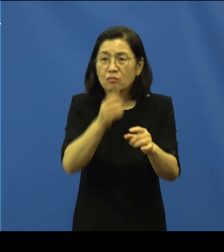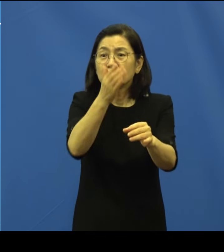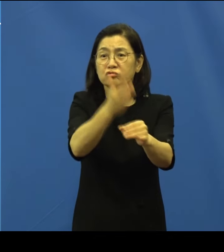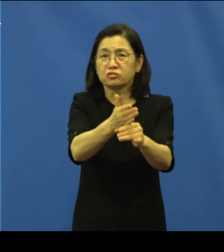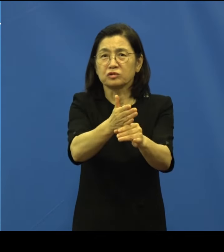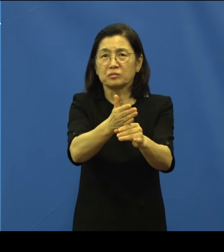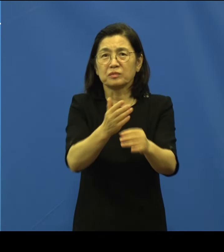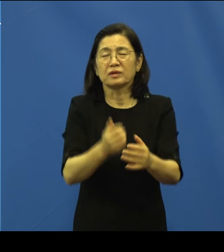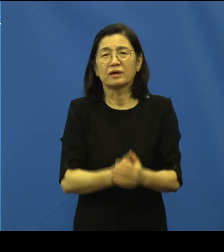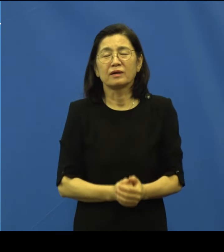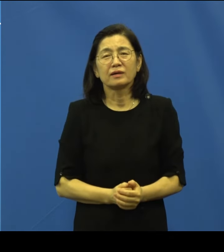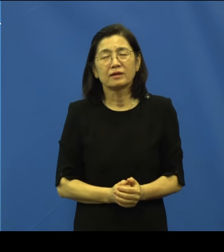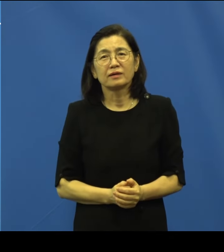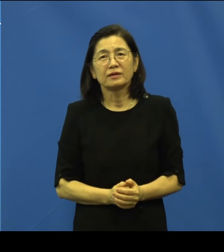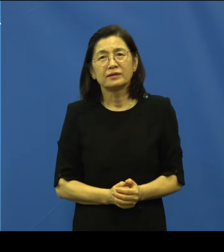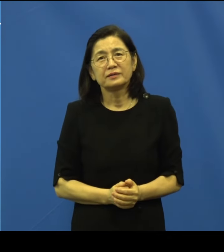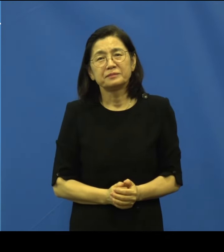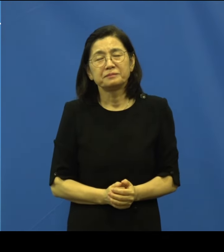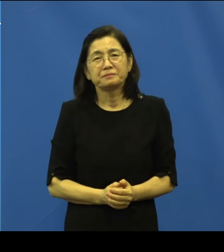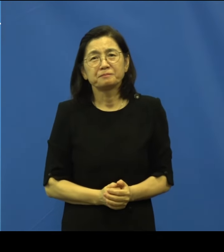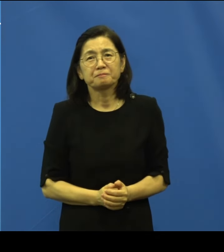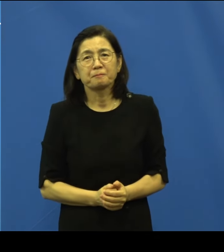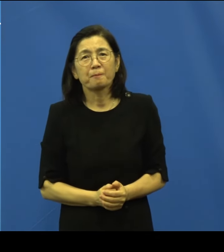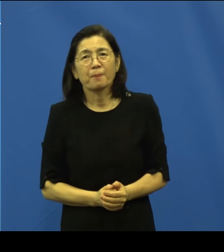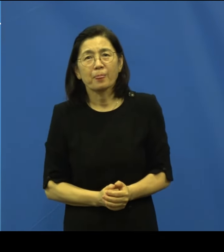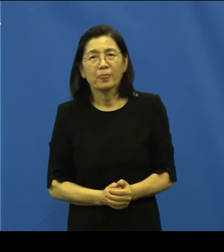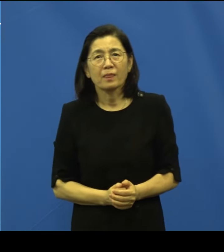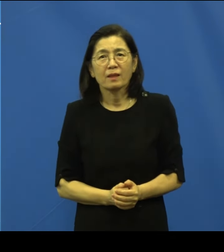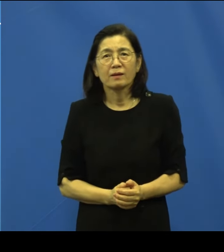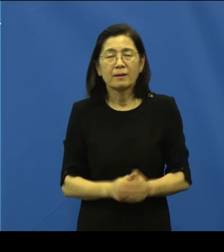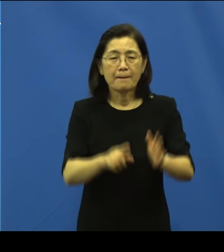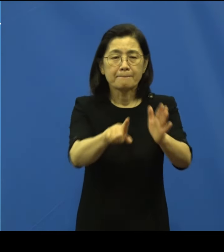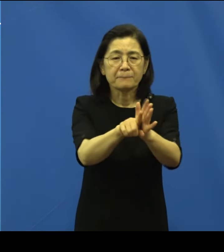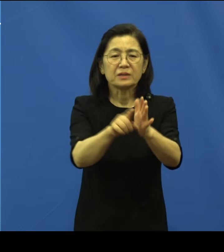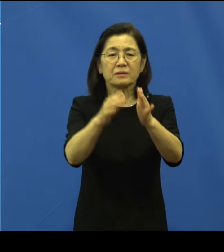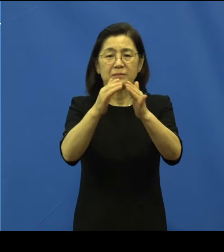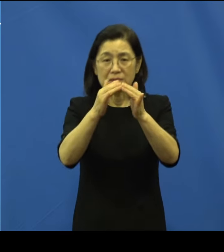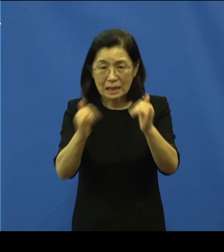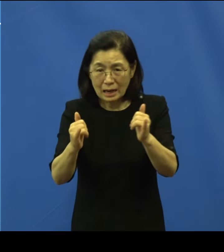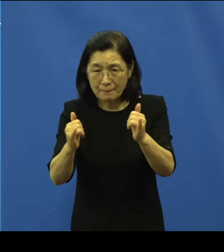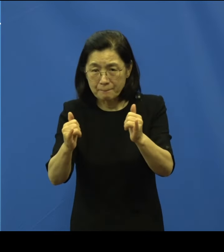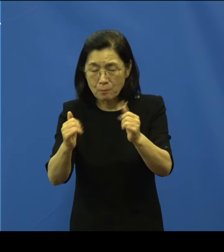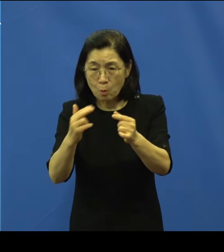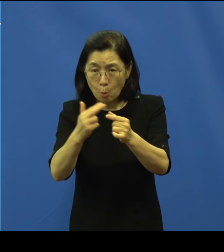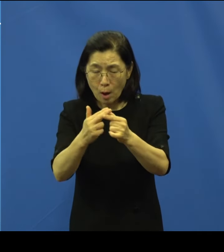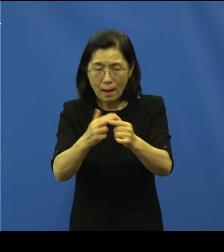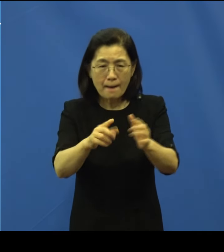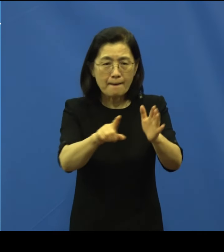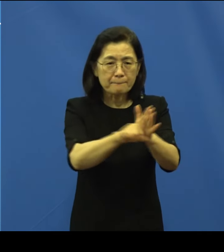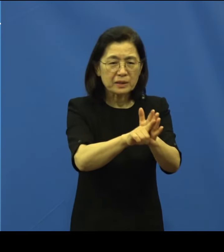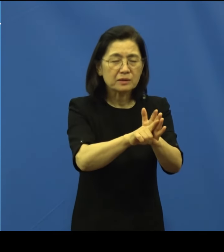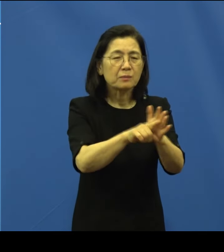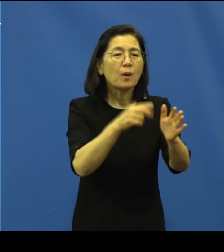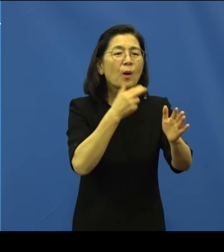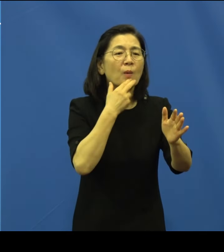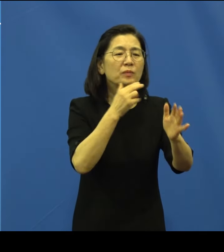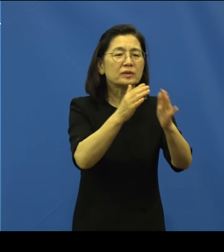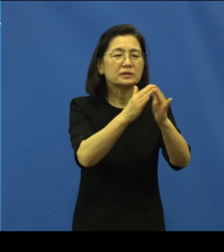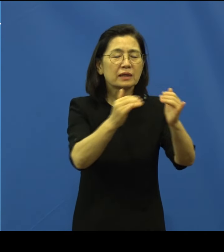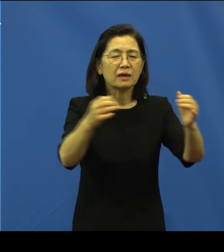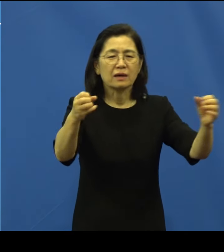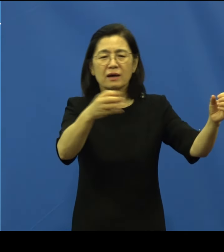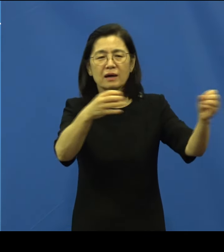여러분, 이 말이 안 통하는 일들이 자주 일어납니다. 믿음의 사람과 믿음이 없는 사람들이 함께 앉아서 말을 해보세요. 말이